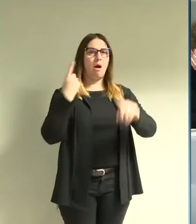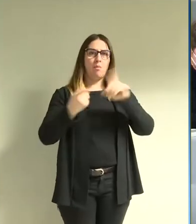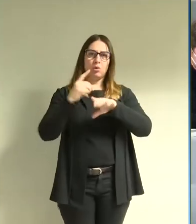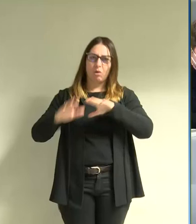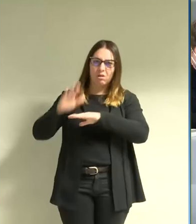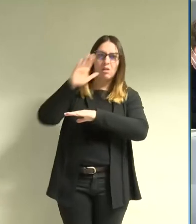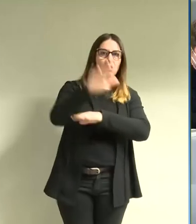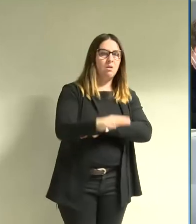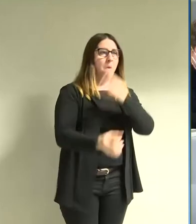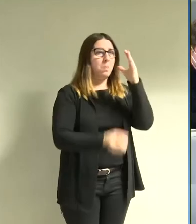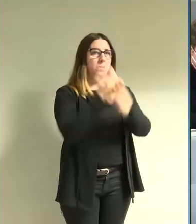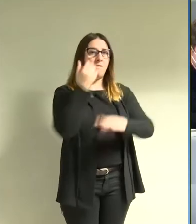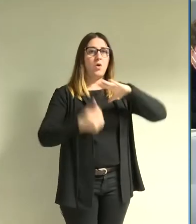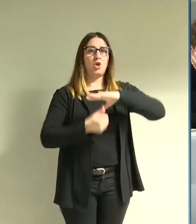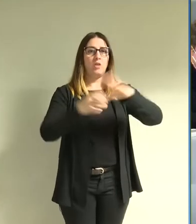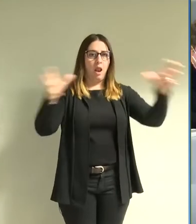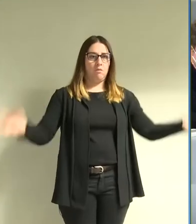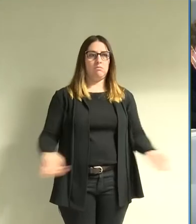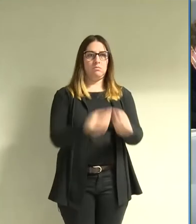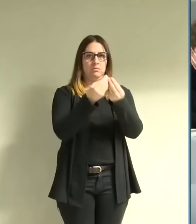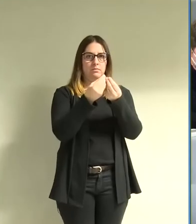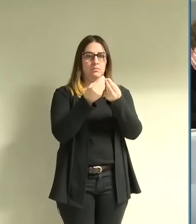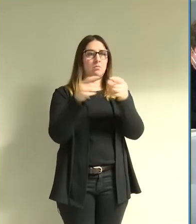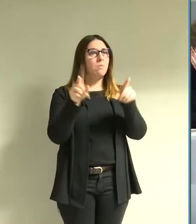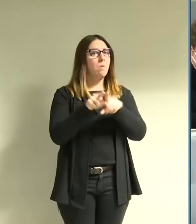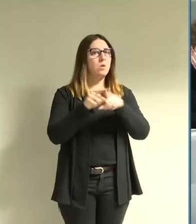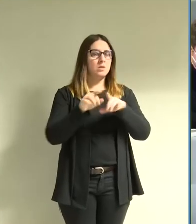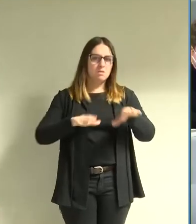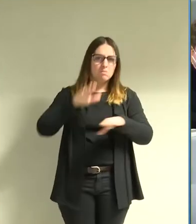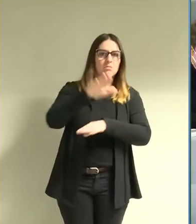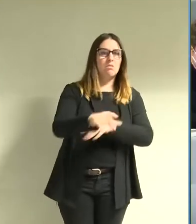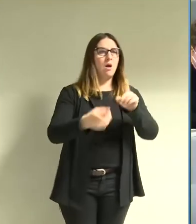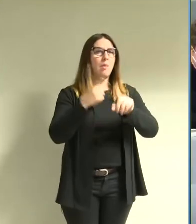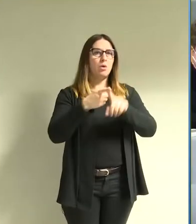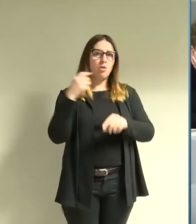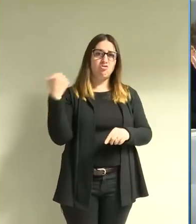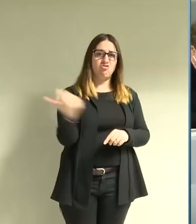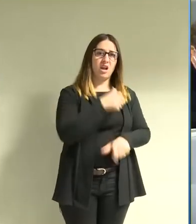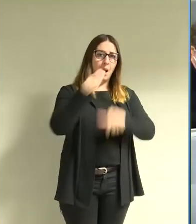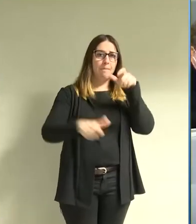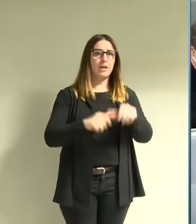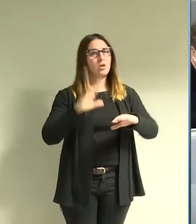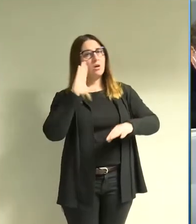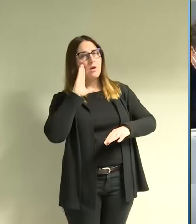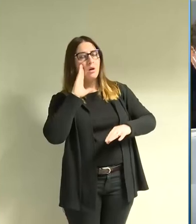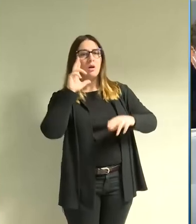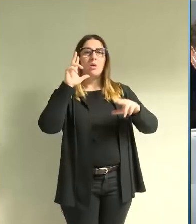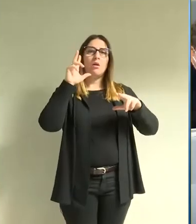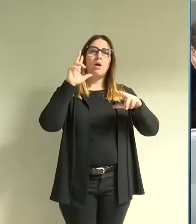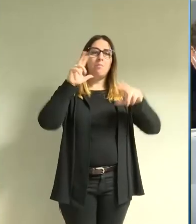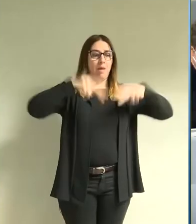cette nouvelle centralité d'agglomération et c'est surtout une étape importante pour toutes ces personnes qui vivent dans ces logements je vous